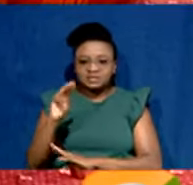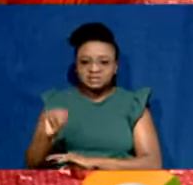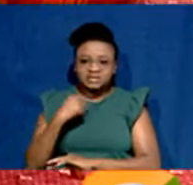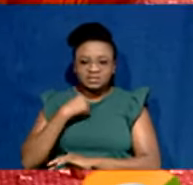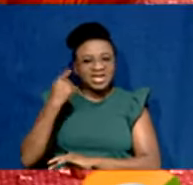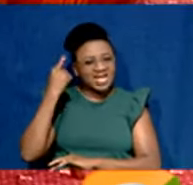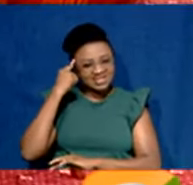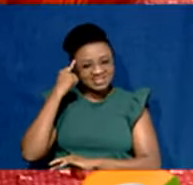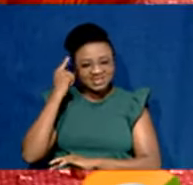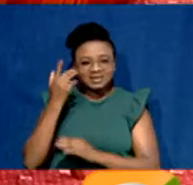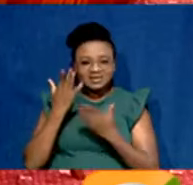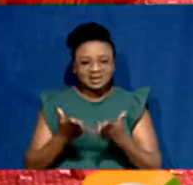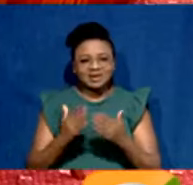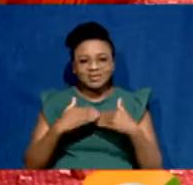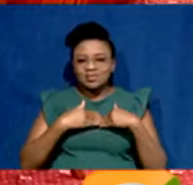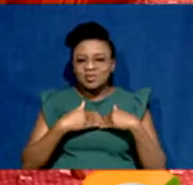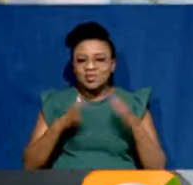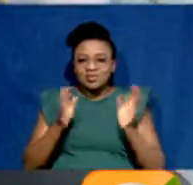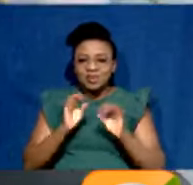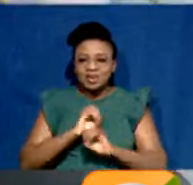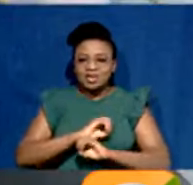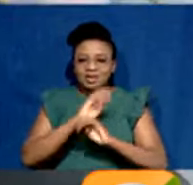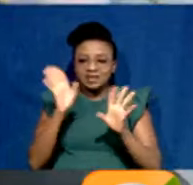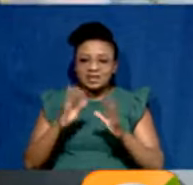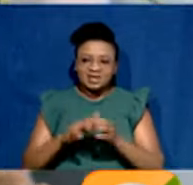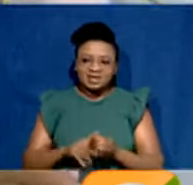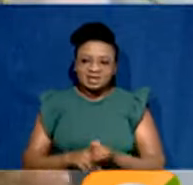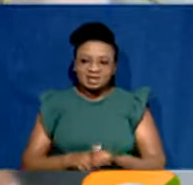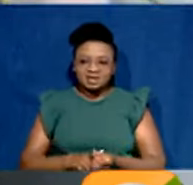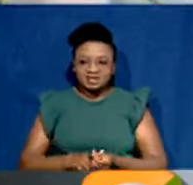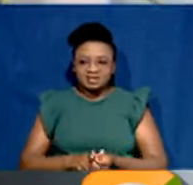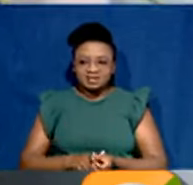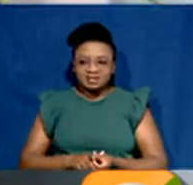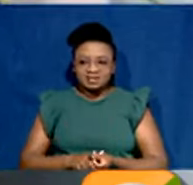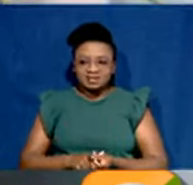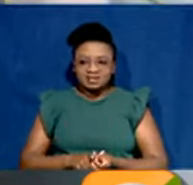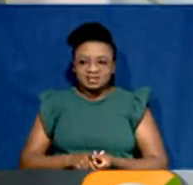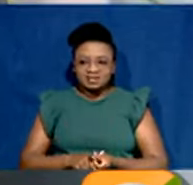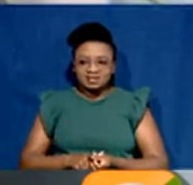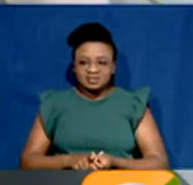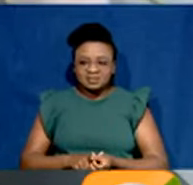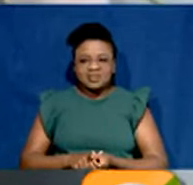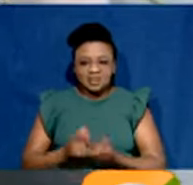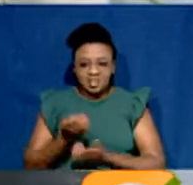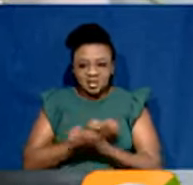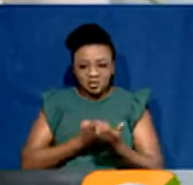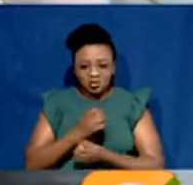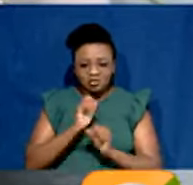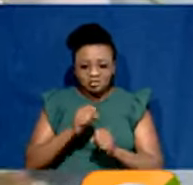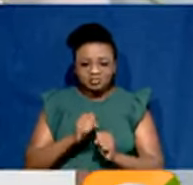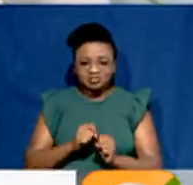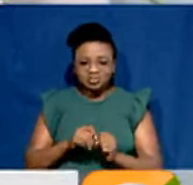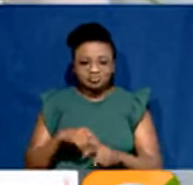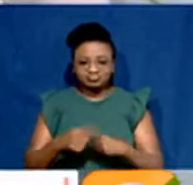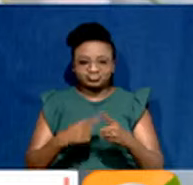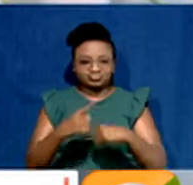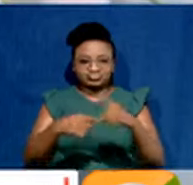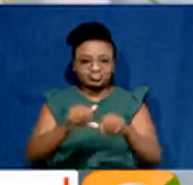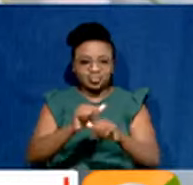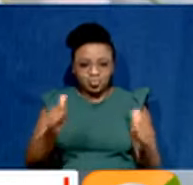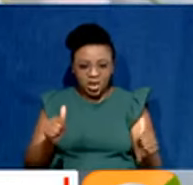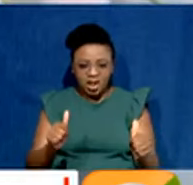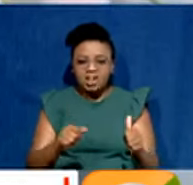nadhani ni wazi kwamba kichochea uchumi huwa ni sarafu ya kimataifa na jinsi inavyofanya kazi yake katika taifa lolote